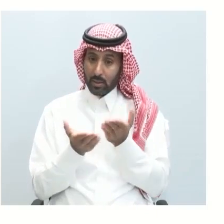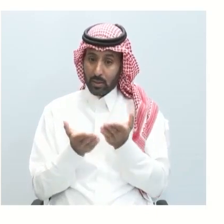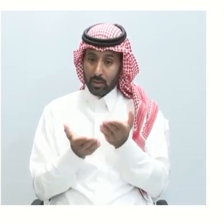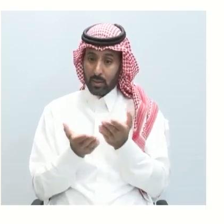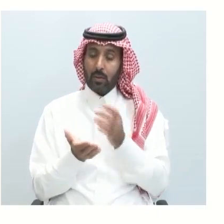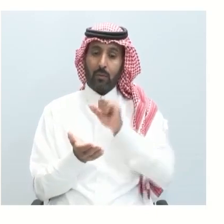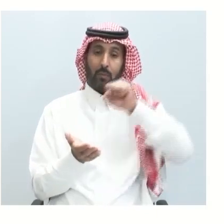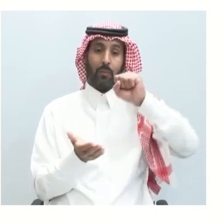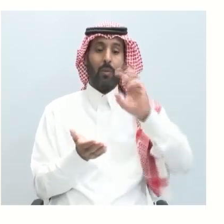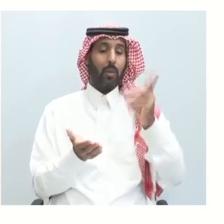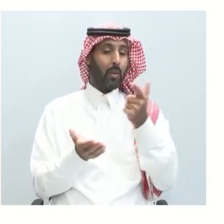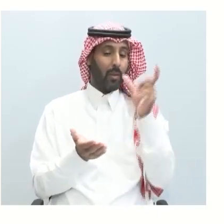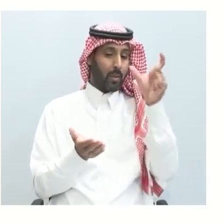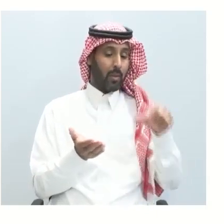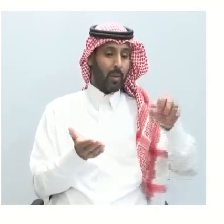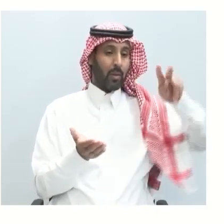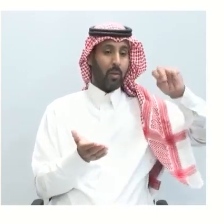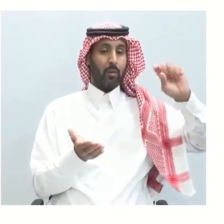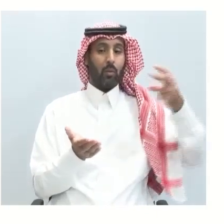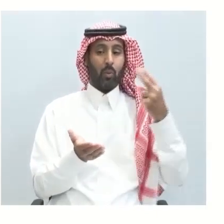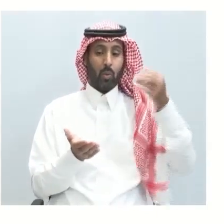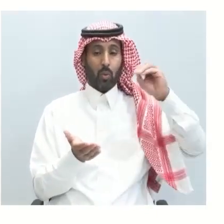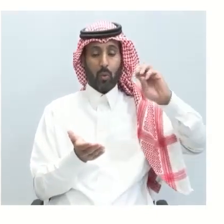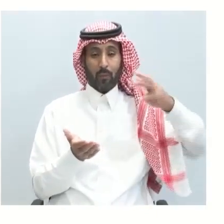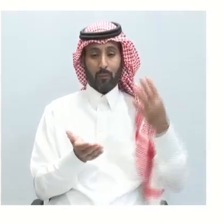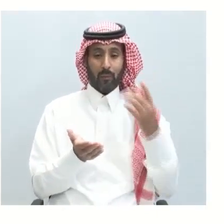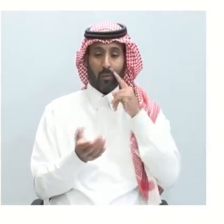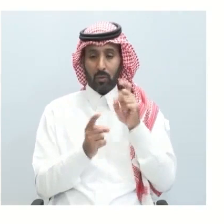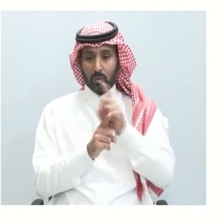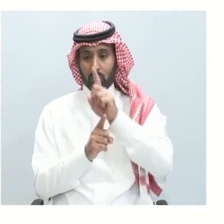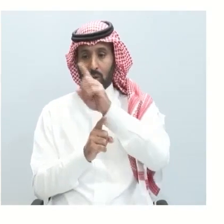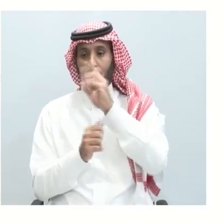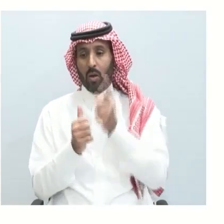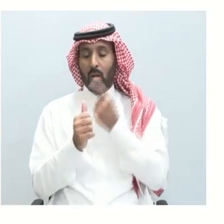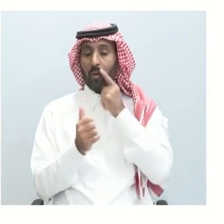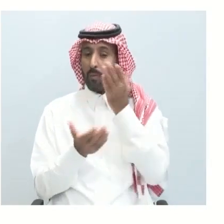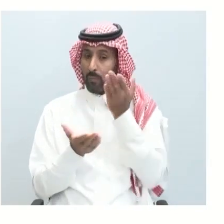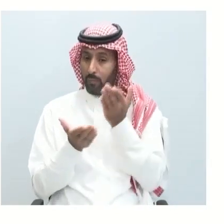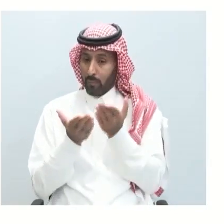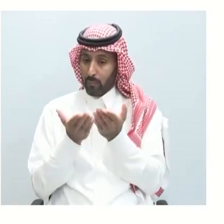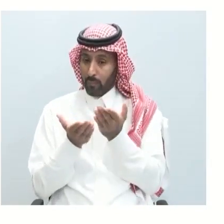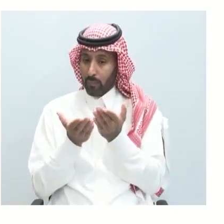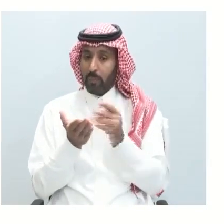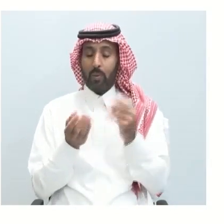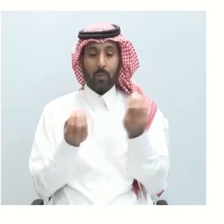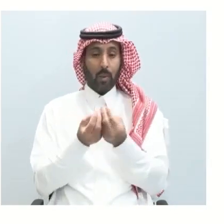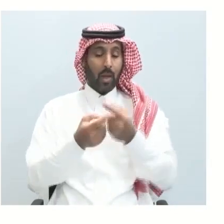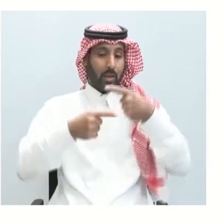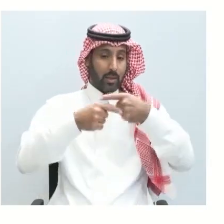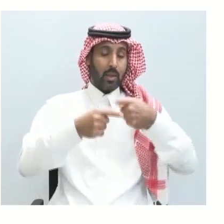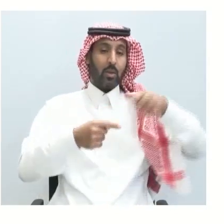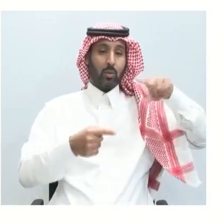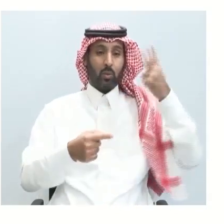اي لدينا الماده ان 24 في حاله غازيه في حاله اتزان مع 2no